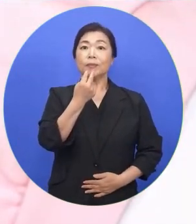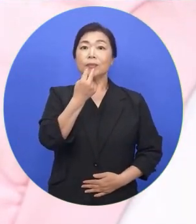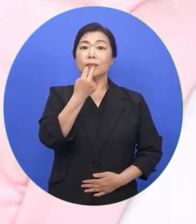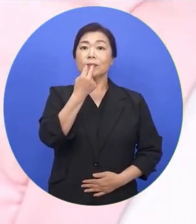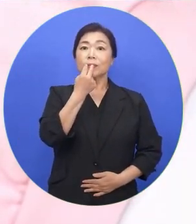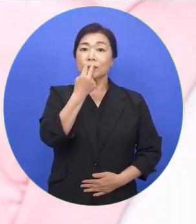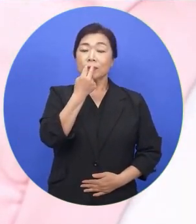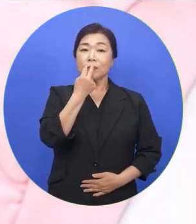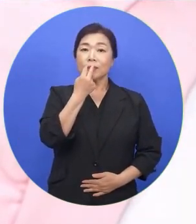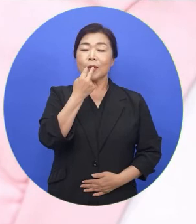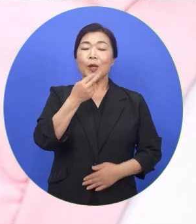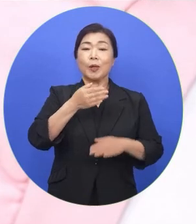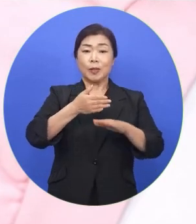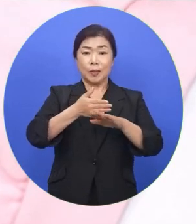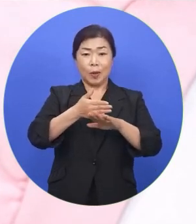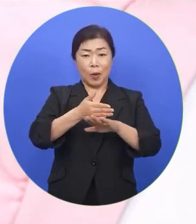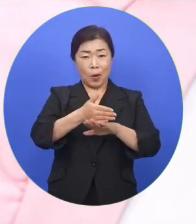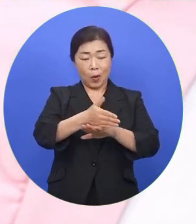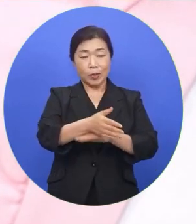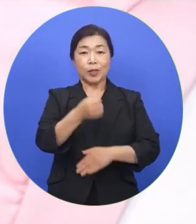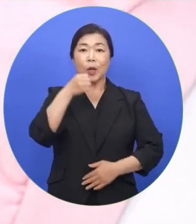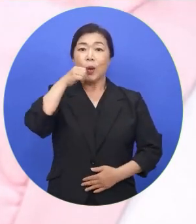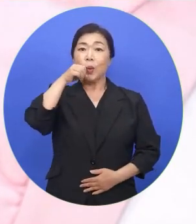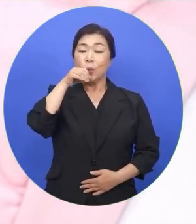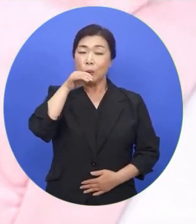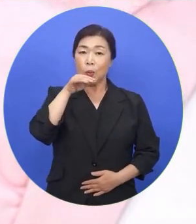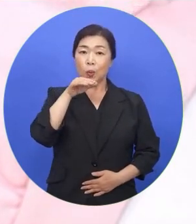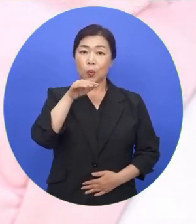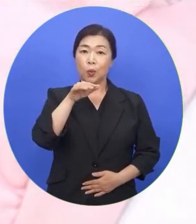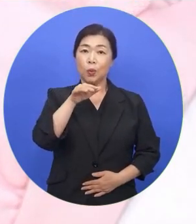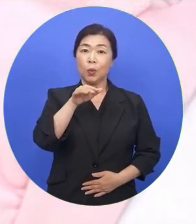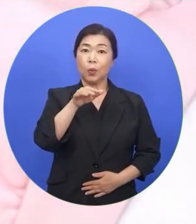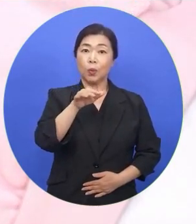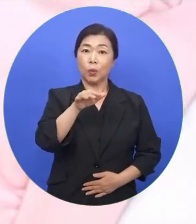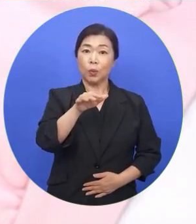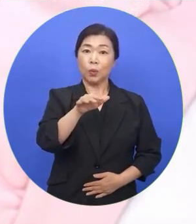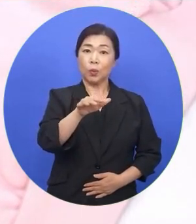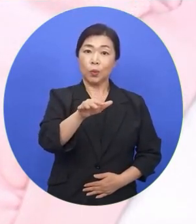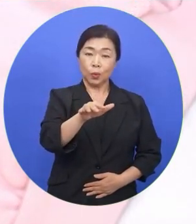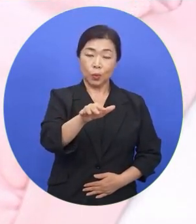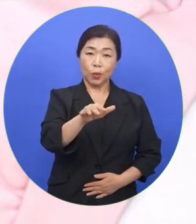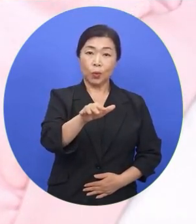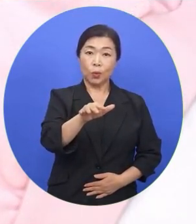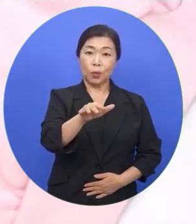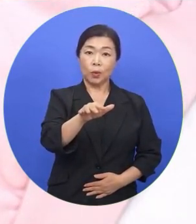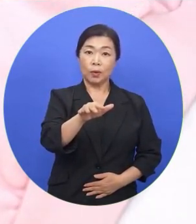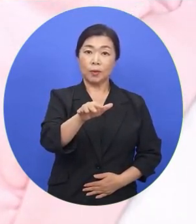들이쉬고 천천히 입으로 숨을 내뱉고